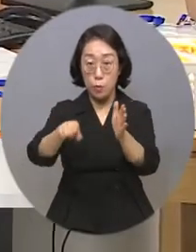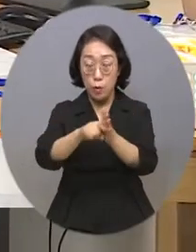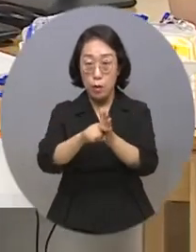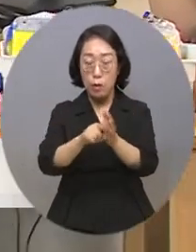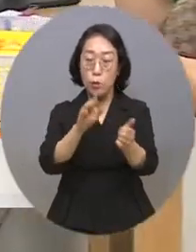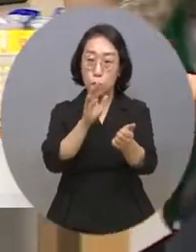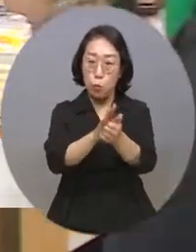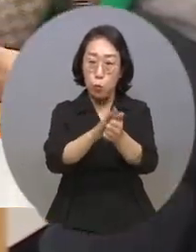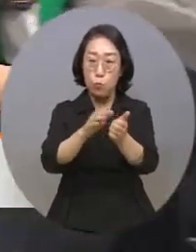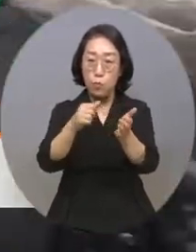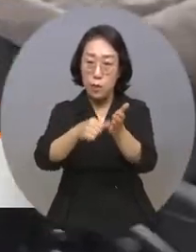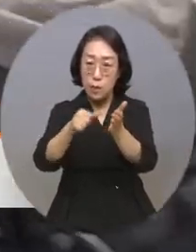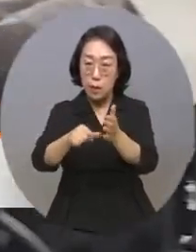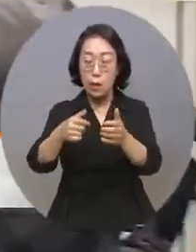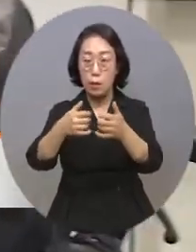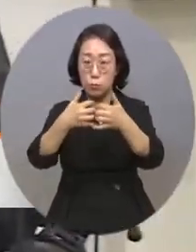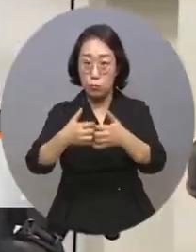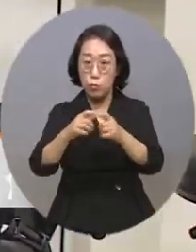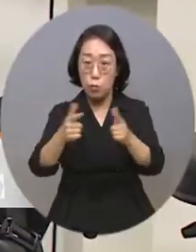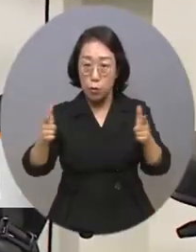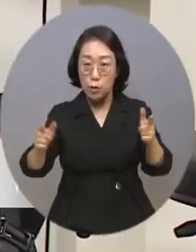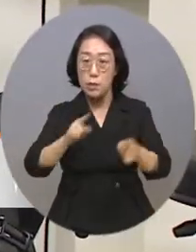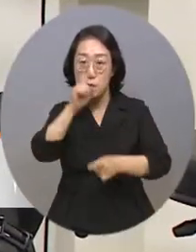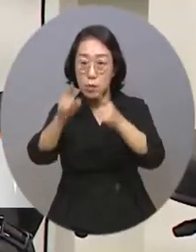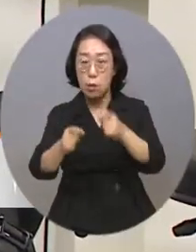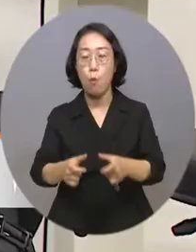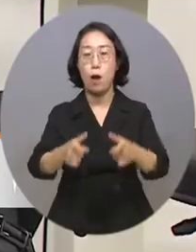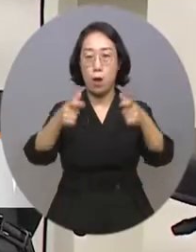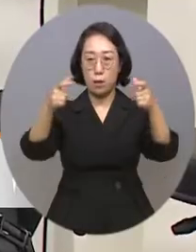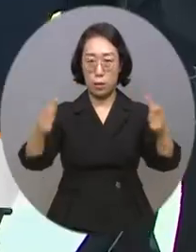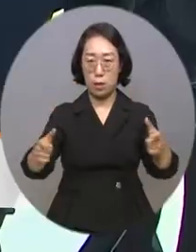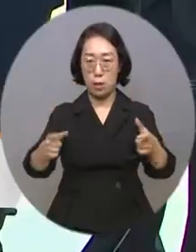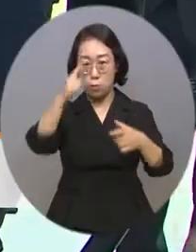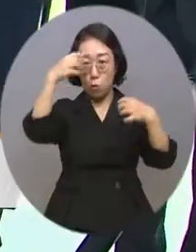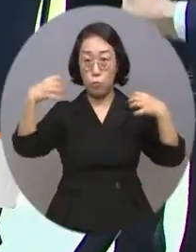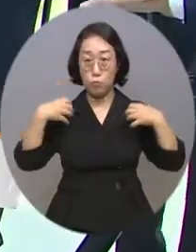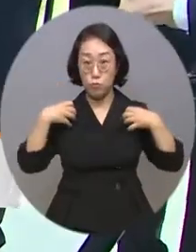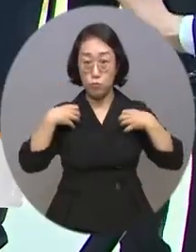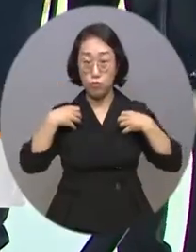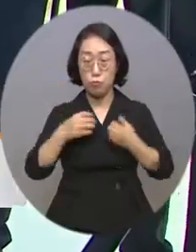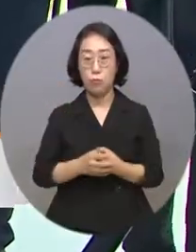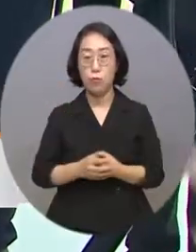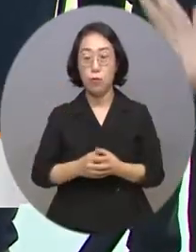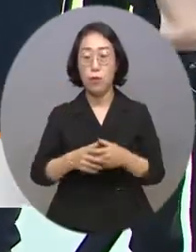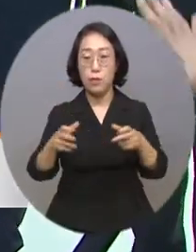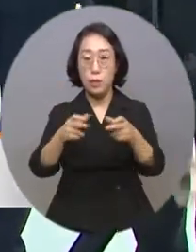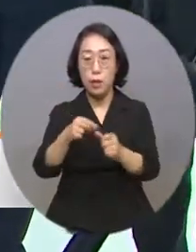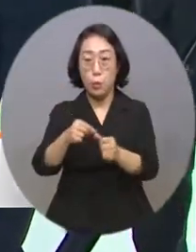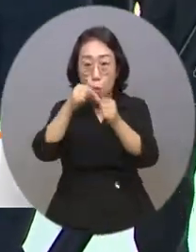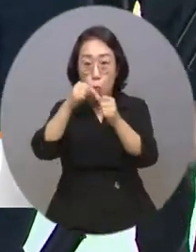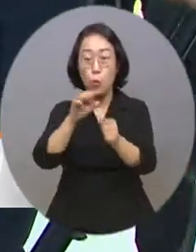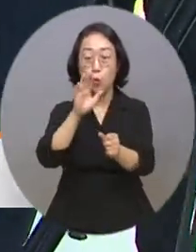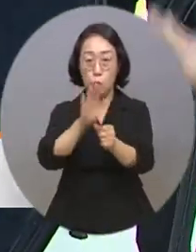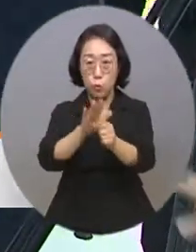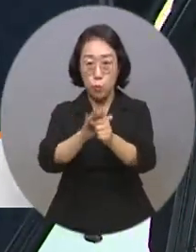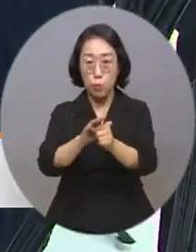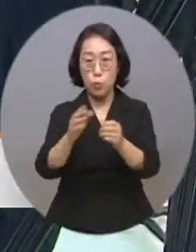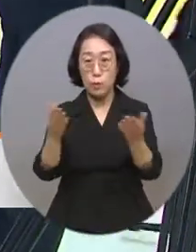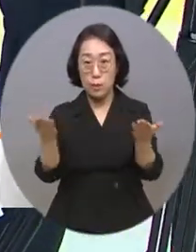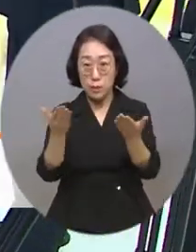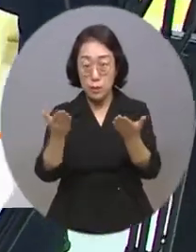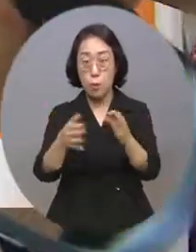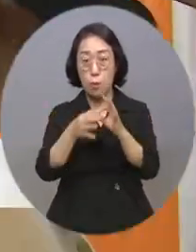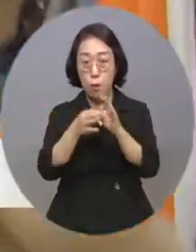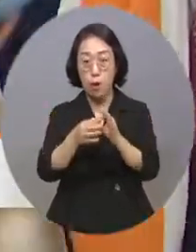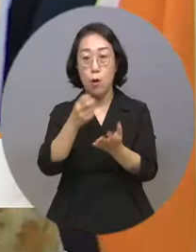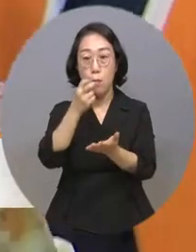보조공학기기 신청권이 확대됩니다. 지난 5일 정부는 해당 내용이 담긴 장애인 고용촉진 및 직업재활법 시행령